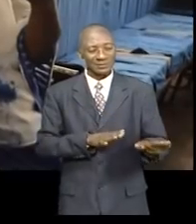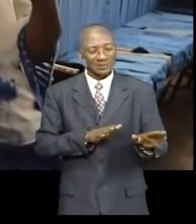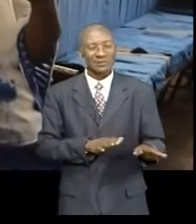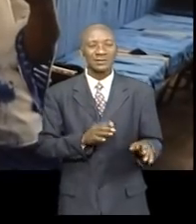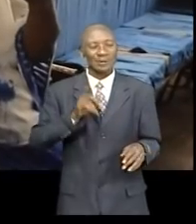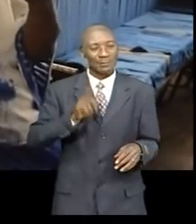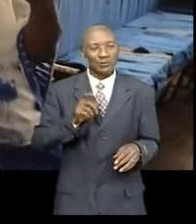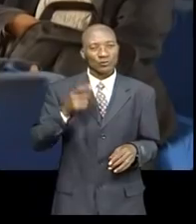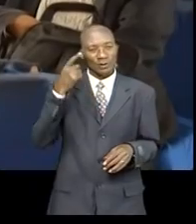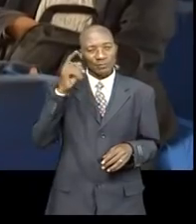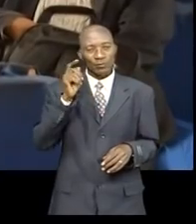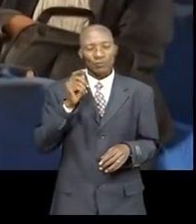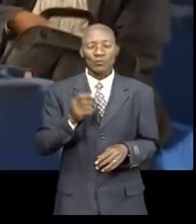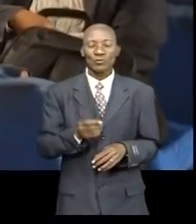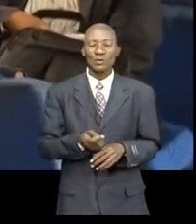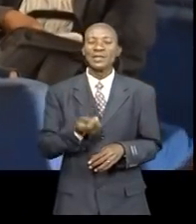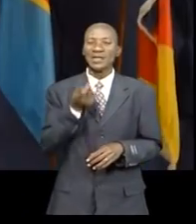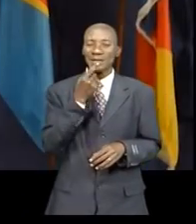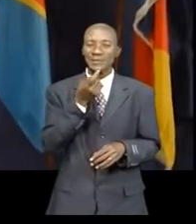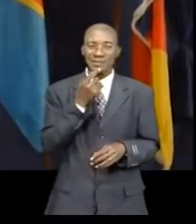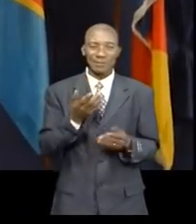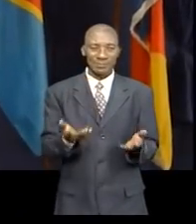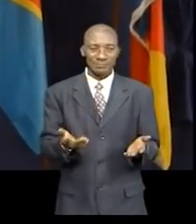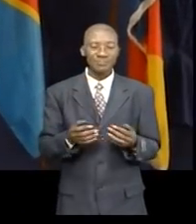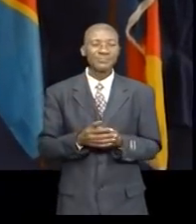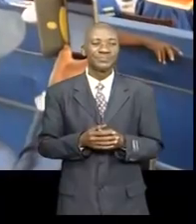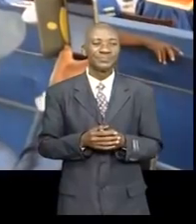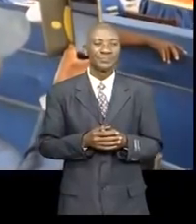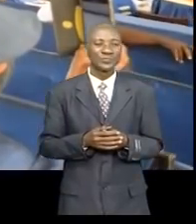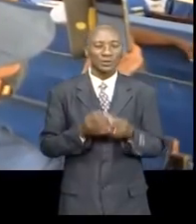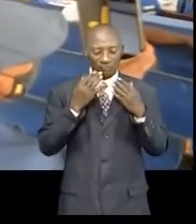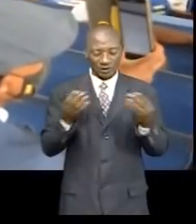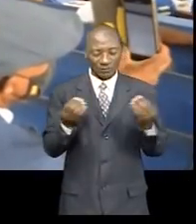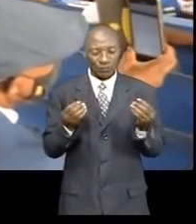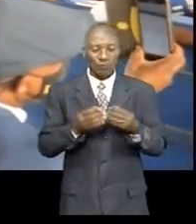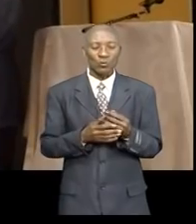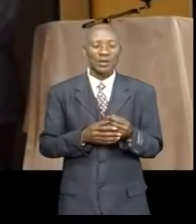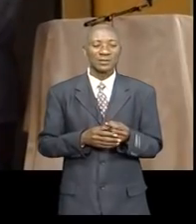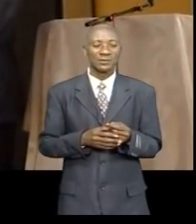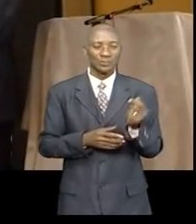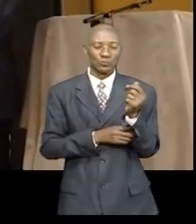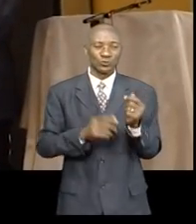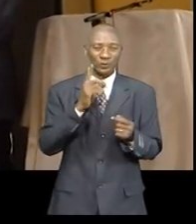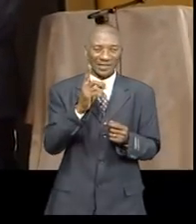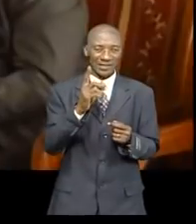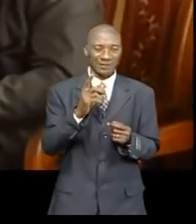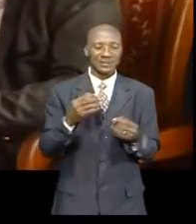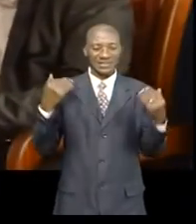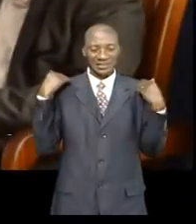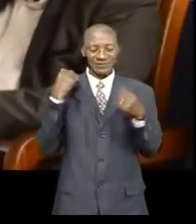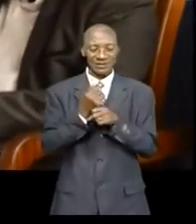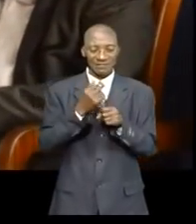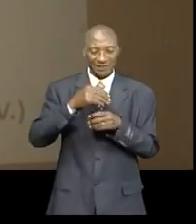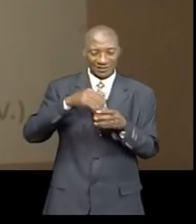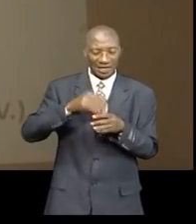primaire. Cette observation a servi d'une étude doctorale défendue et soutenue par le chef des travaux Adelin Tsitou. Il a fait